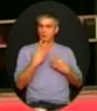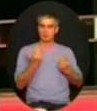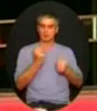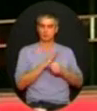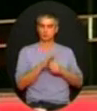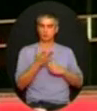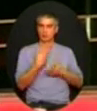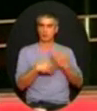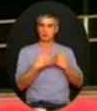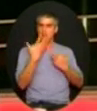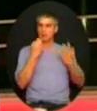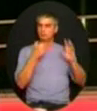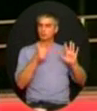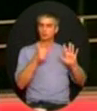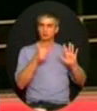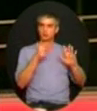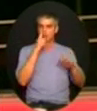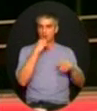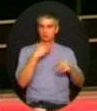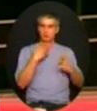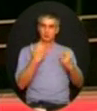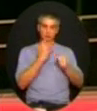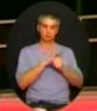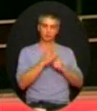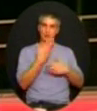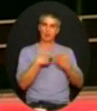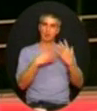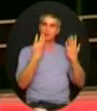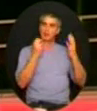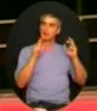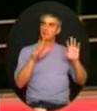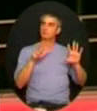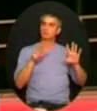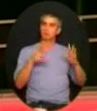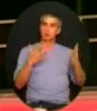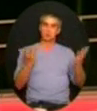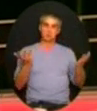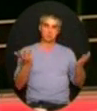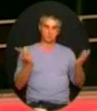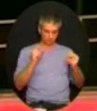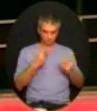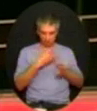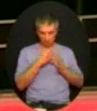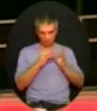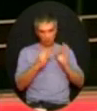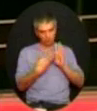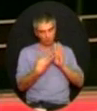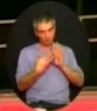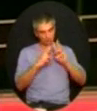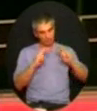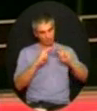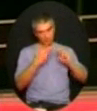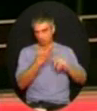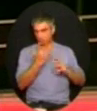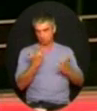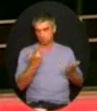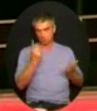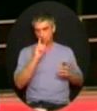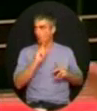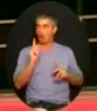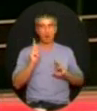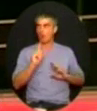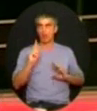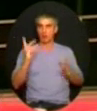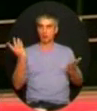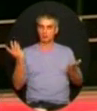ניצולת השואה עלתה ב-56, אבא שלי ניצול השואה עלה ב-48. אפשר גם להתחיל לפשפש הלאה, אם אנחנו לעולם